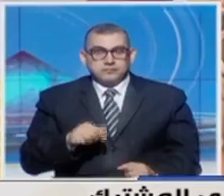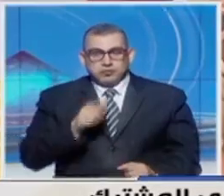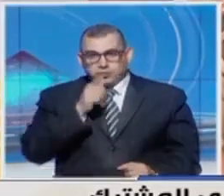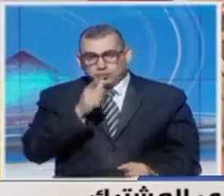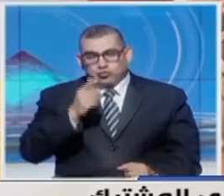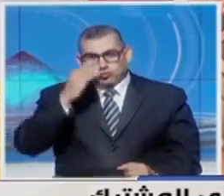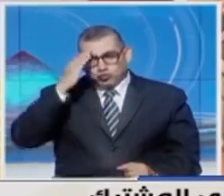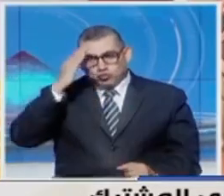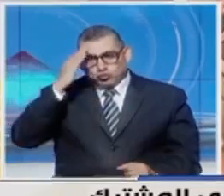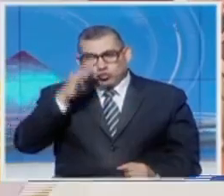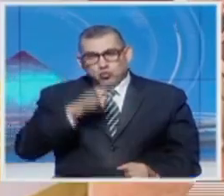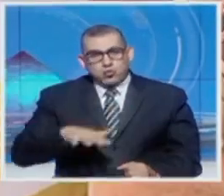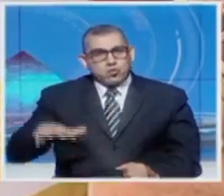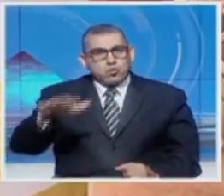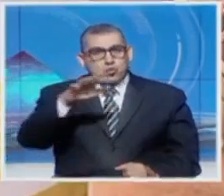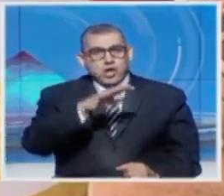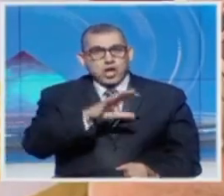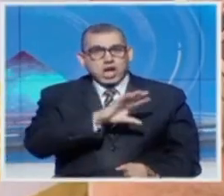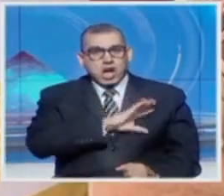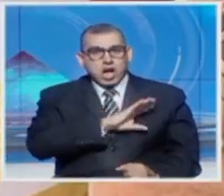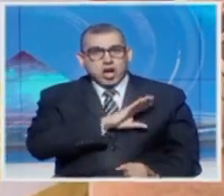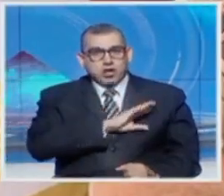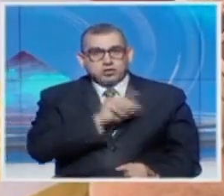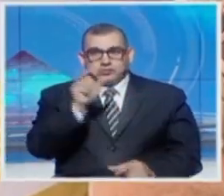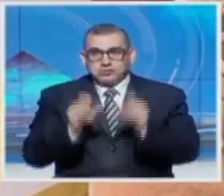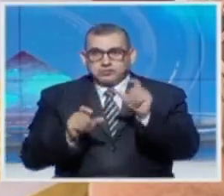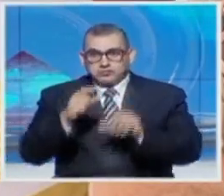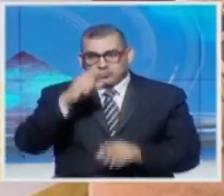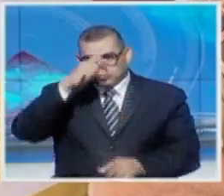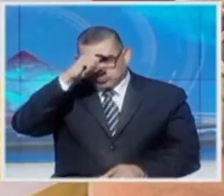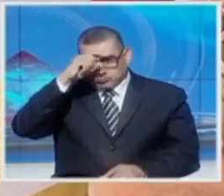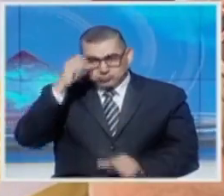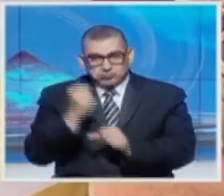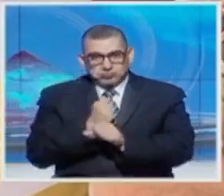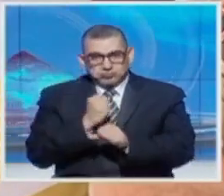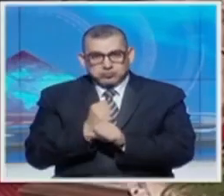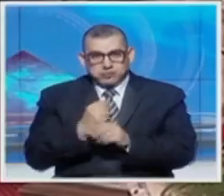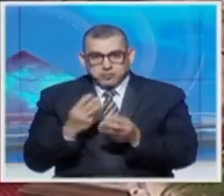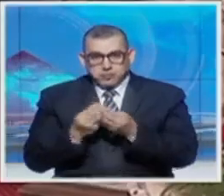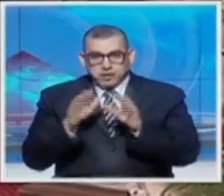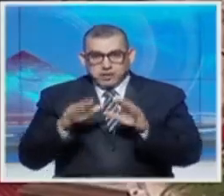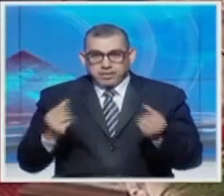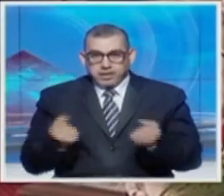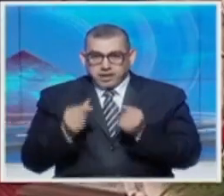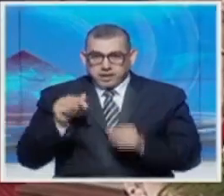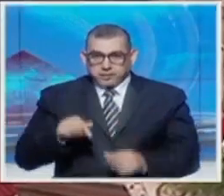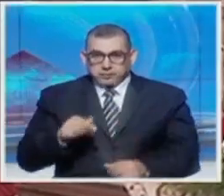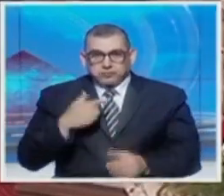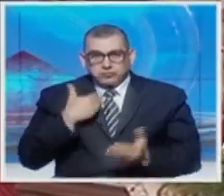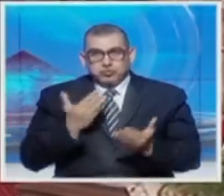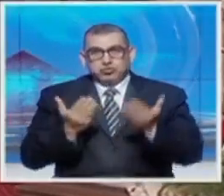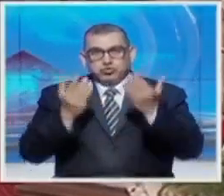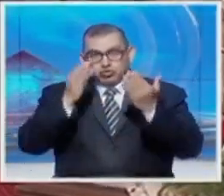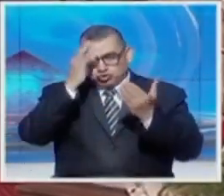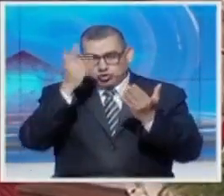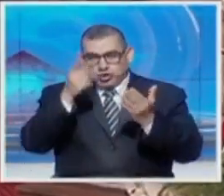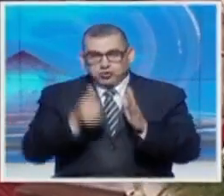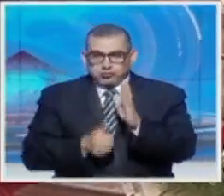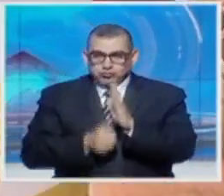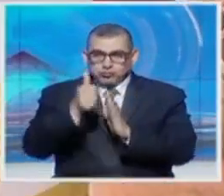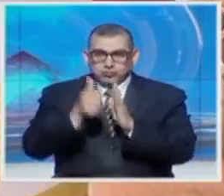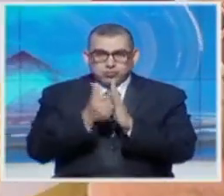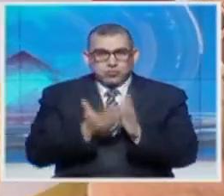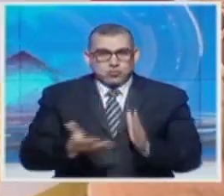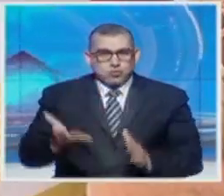وبشكر جميع القوات اللي بذلت الجهد في هذا التدريب. أتمنى لكم جميعا التوفيق،